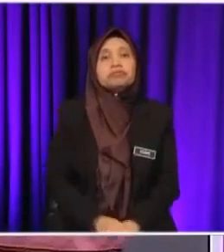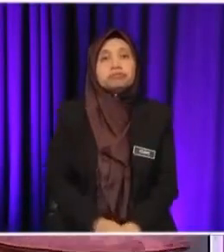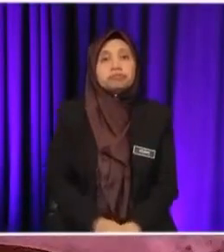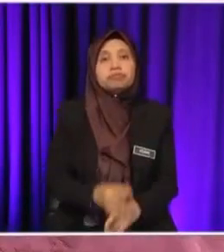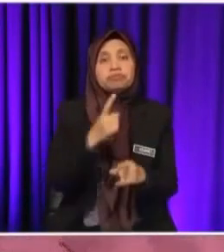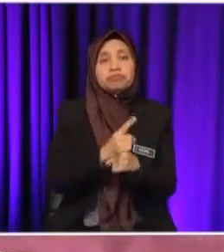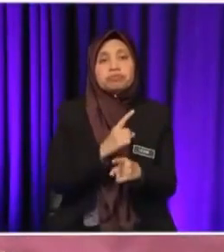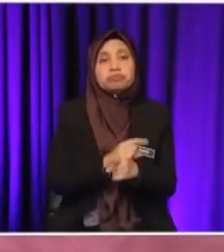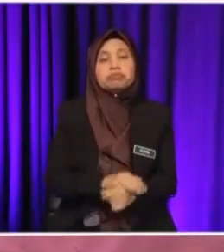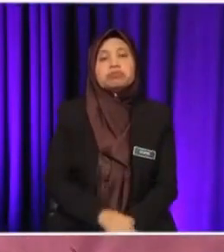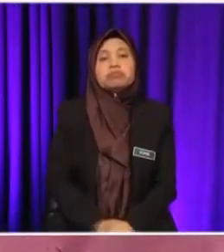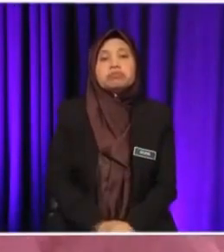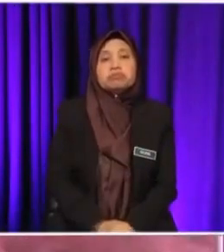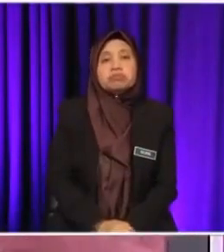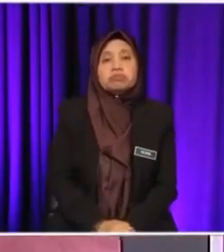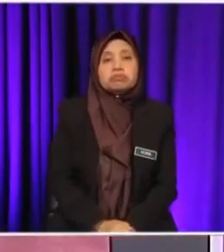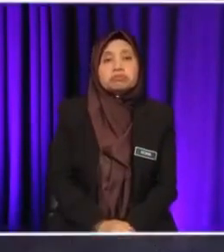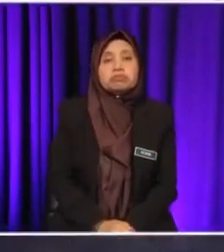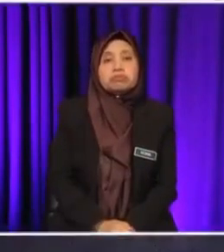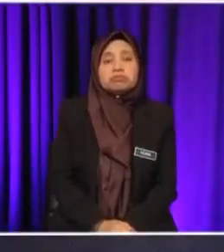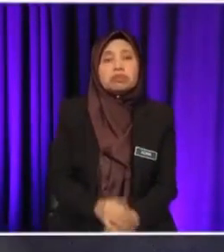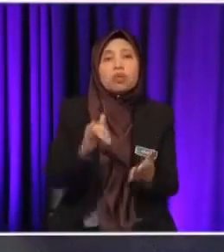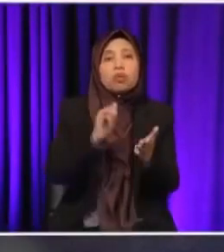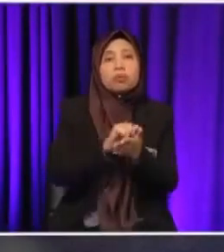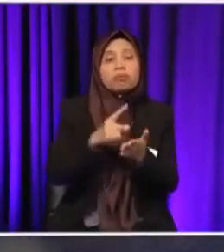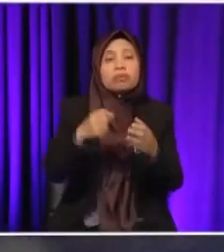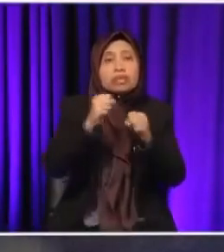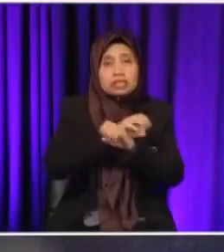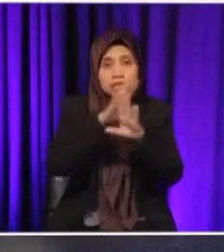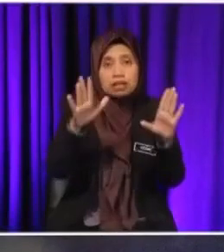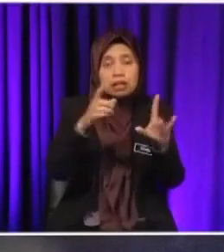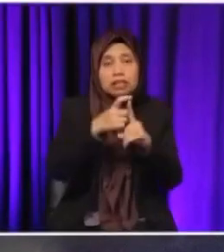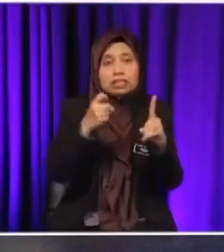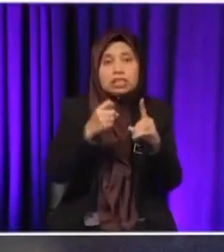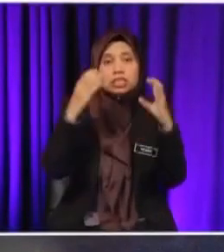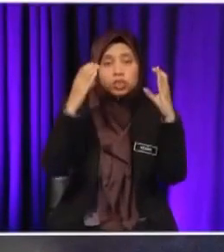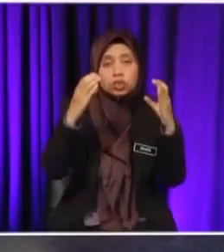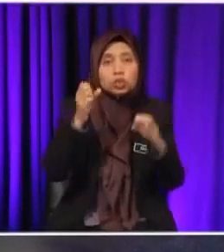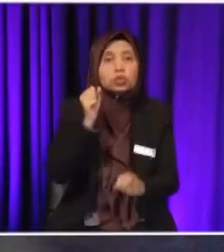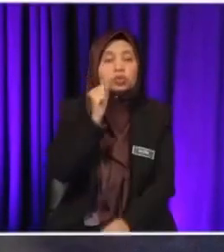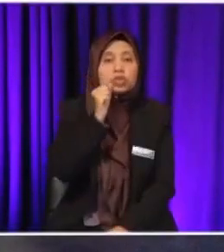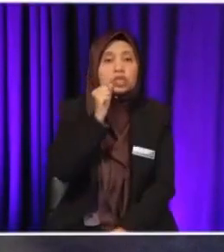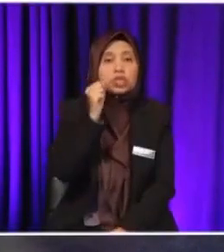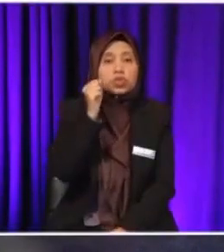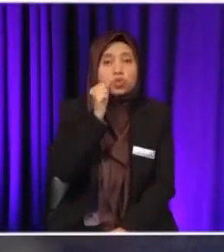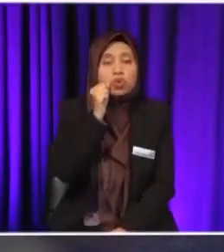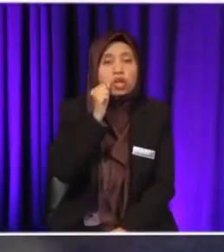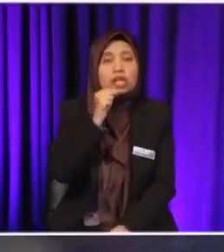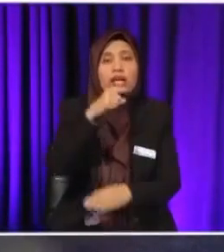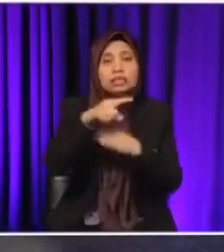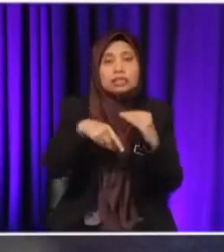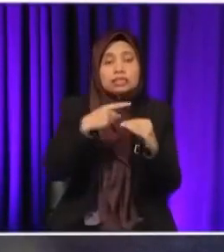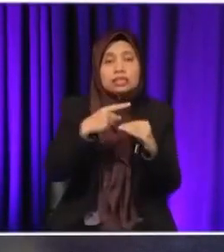Betul Izian, bijak. Itu dia tadi penerangan daripada Cikgu Siti Suhaila berkenaan dengan